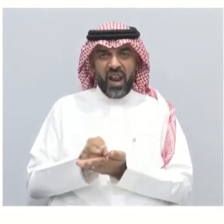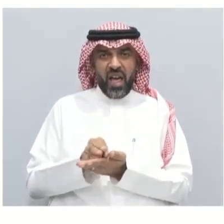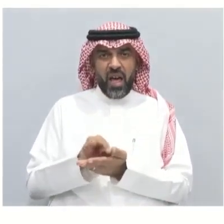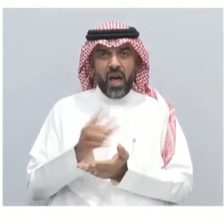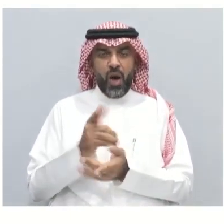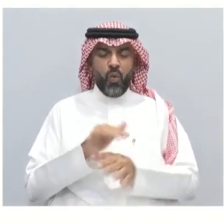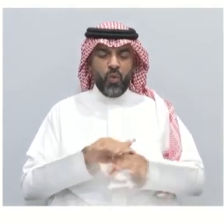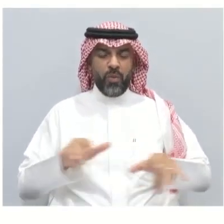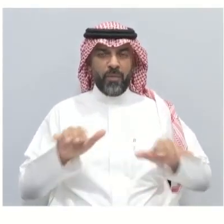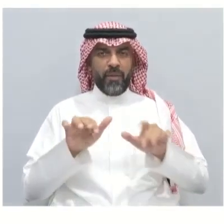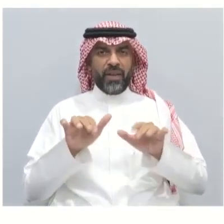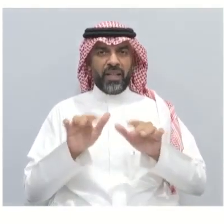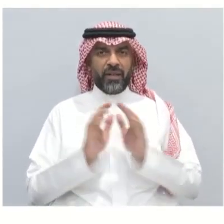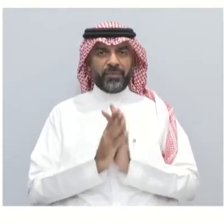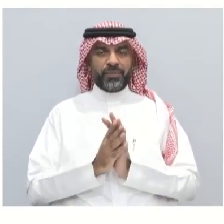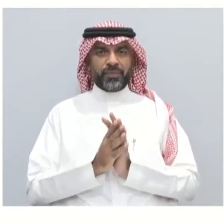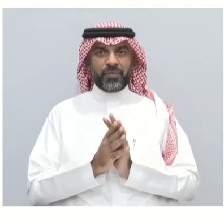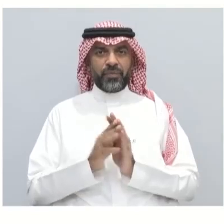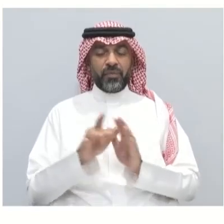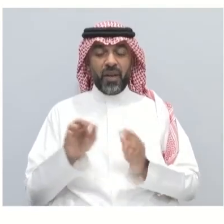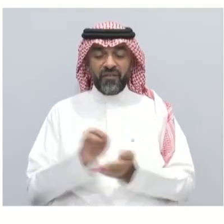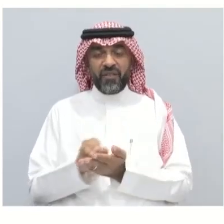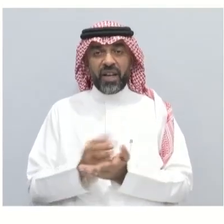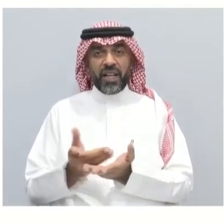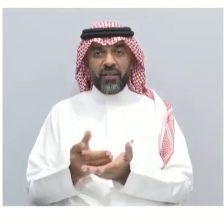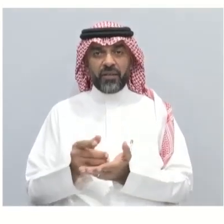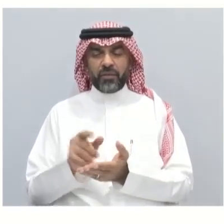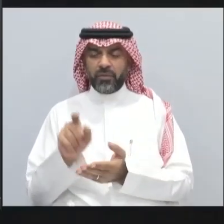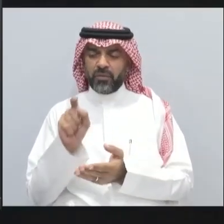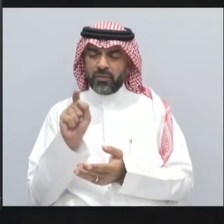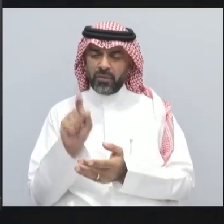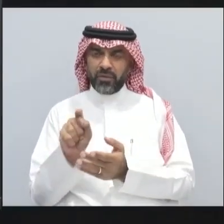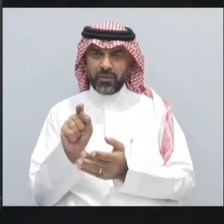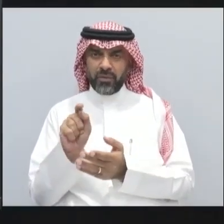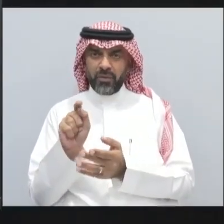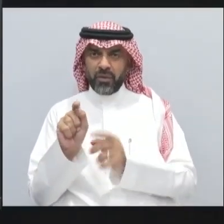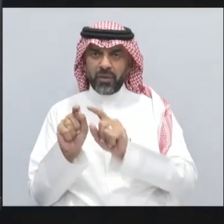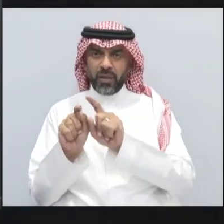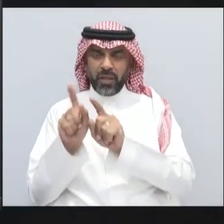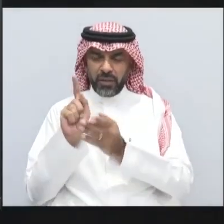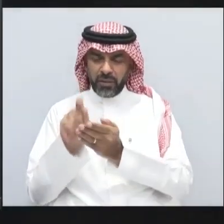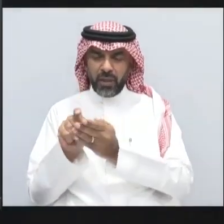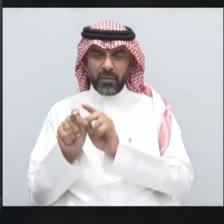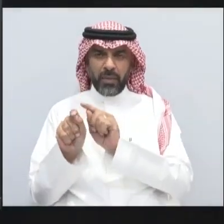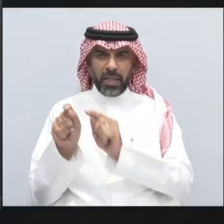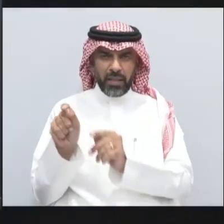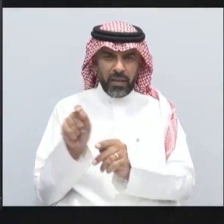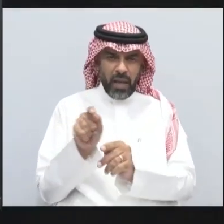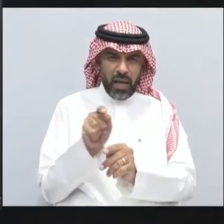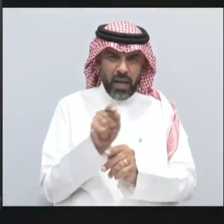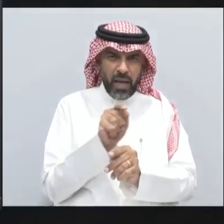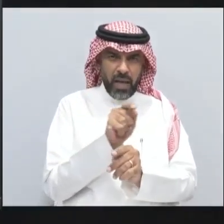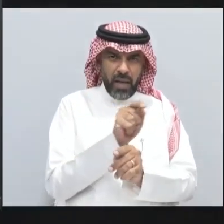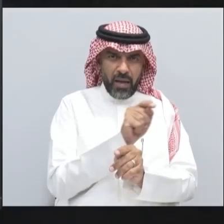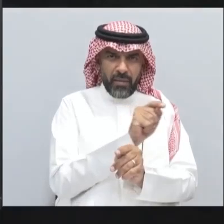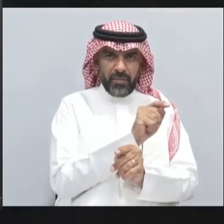لوحه المفاتيح لتحديد النص راينا الفاره يتم بعمليه سحب الماوس بالضغط على الزر الفار الايسر ثم نقوم